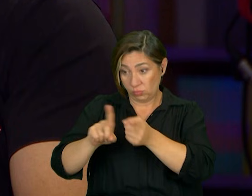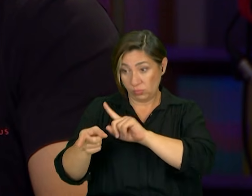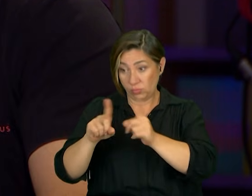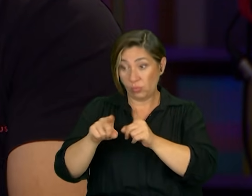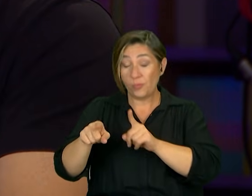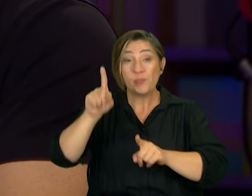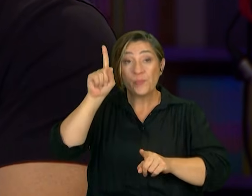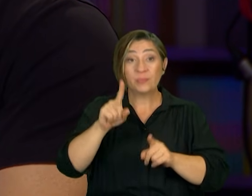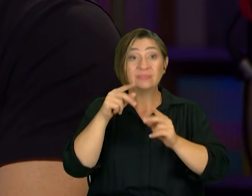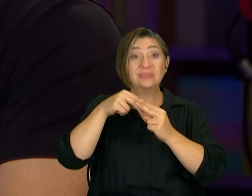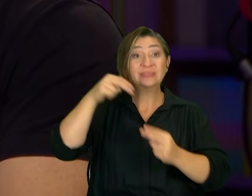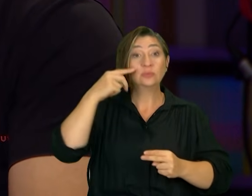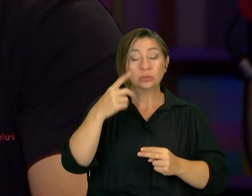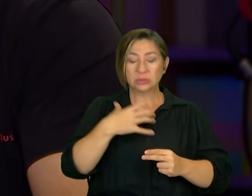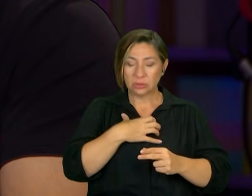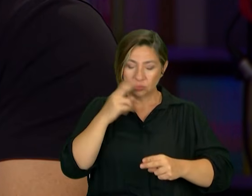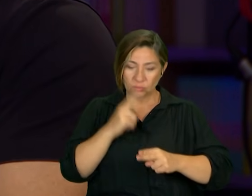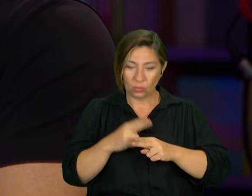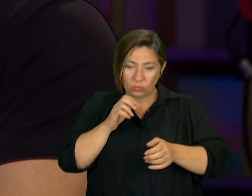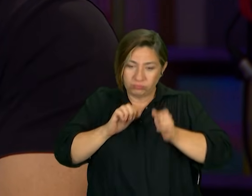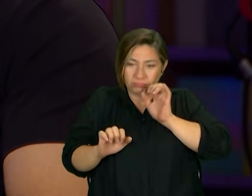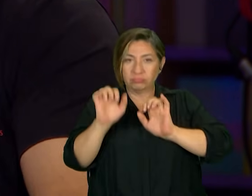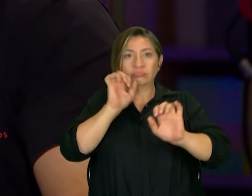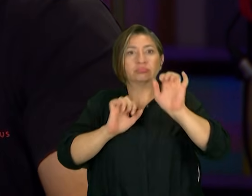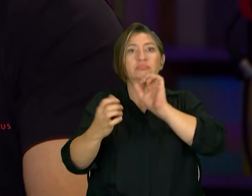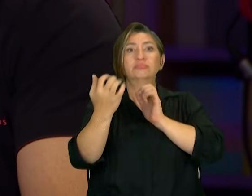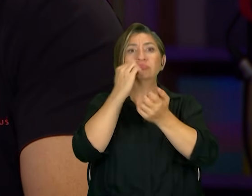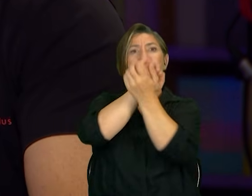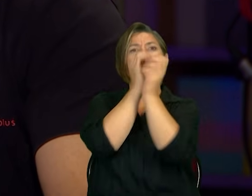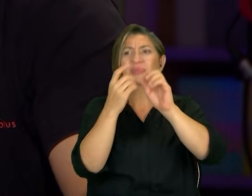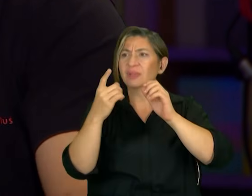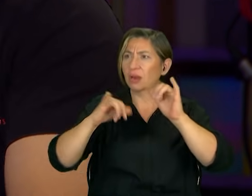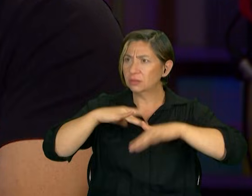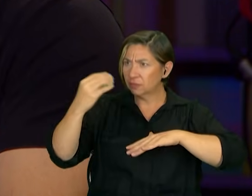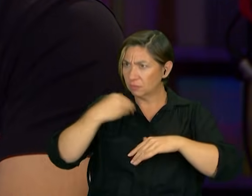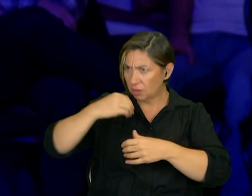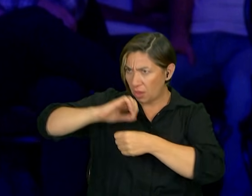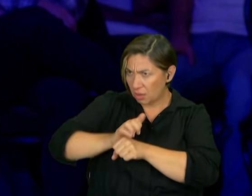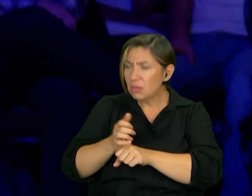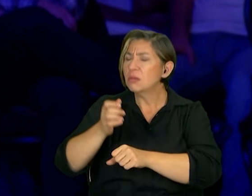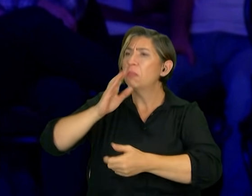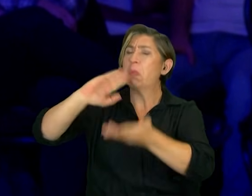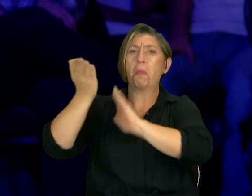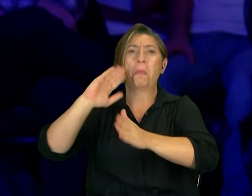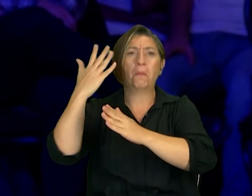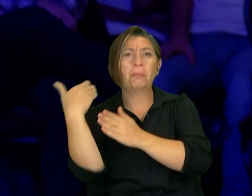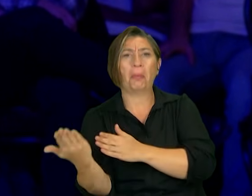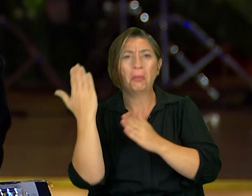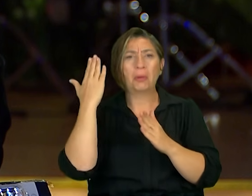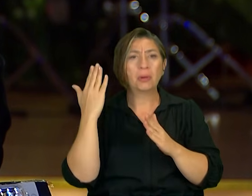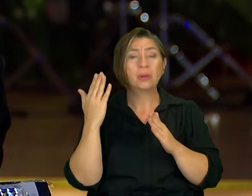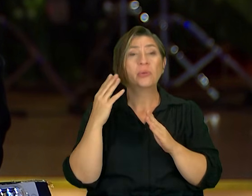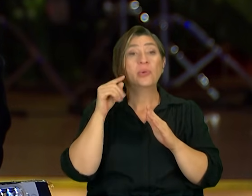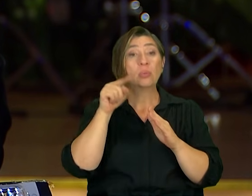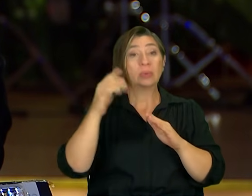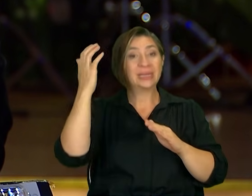Chun tarihteki hikayeye göre kendini çok kısa sürede koruyabiliyor ve kendini rahatsız eden, baskı altına alan kişiyi etkisiz hale getiriyor. Wing